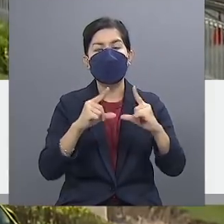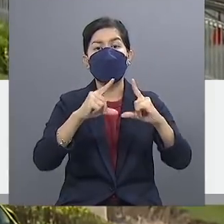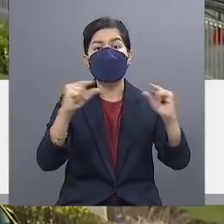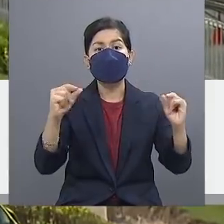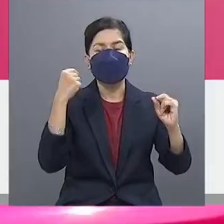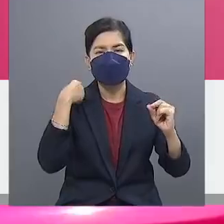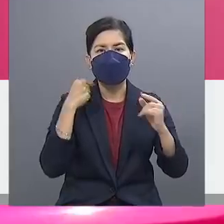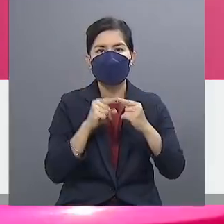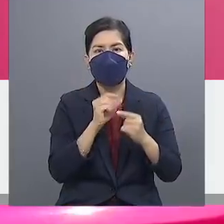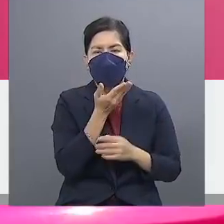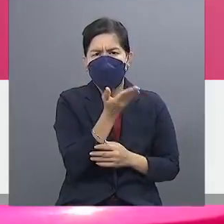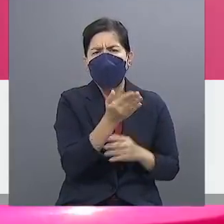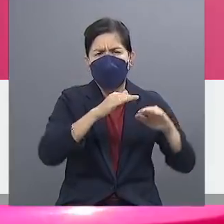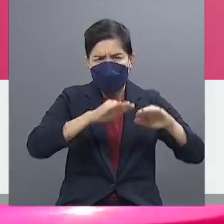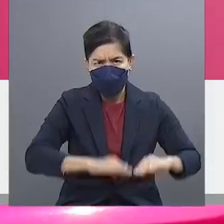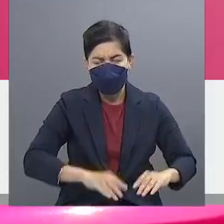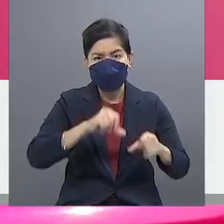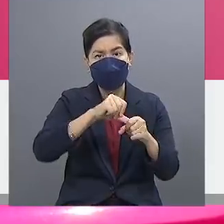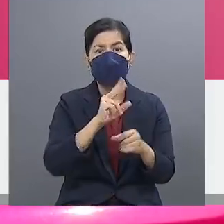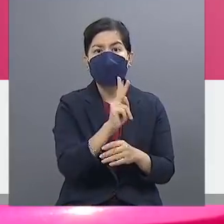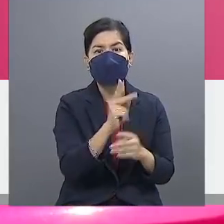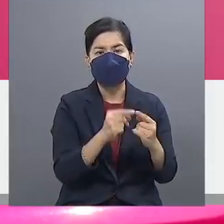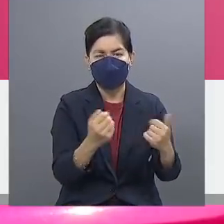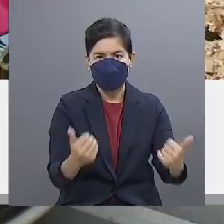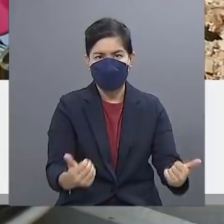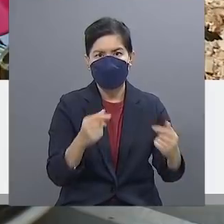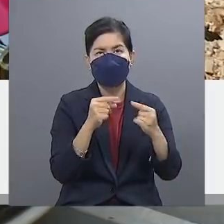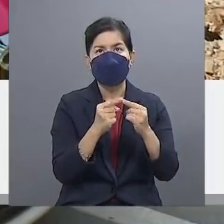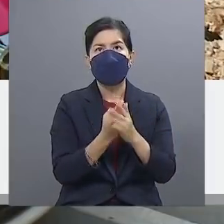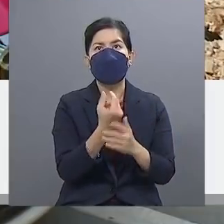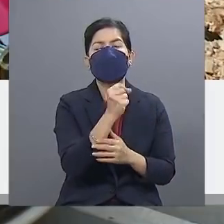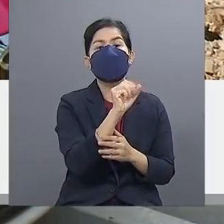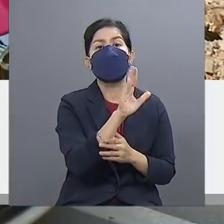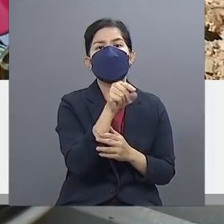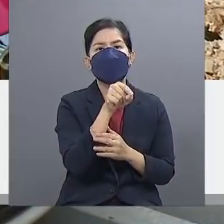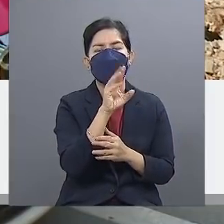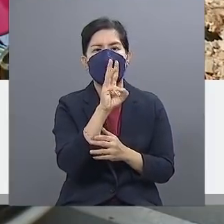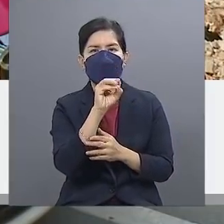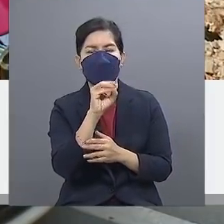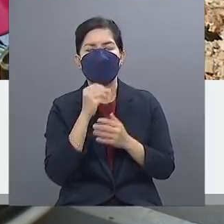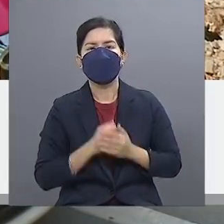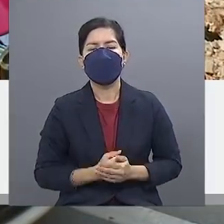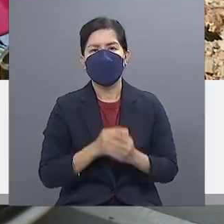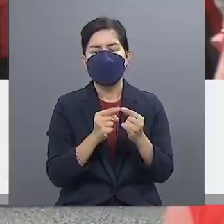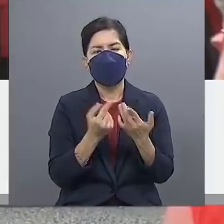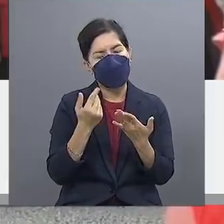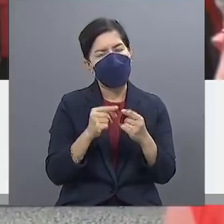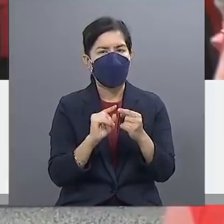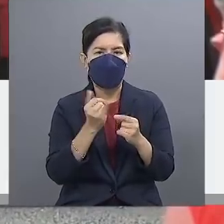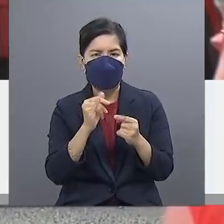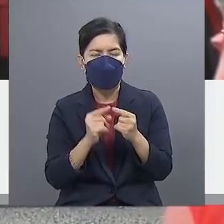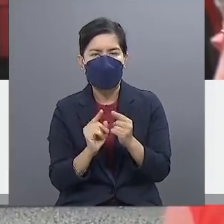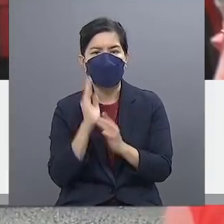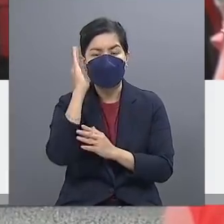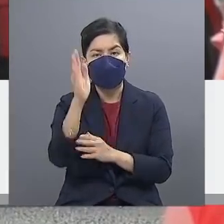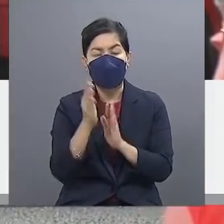าซ NGV ปัจจุบันนะคะขายที่ราคา15.60 บาทต่อกิโลกรัมแล้วก็มีแนวโน้มปรับสูงขึ้นต่อเนื่องนะคะก็อยากจะให้ล